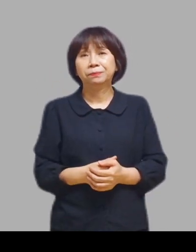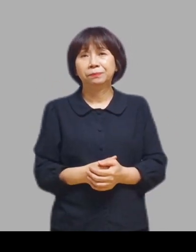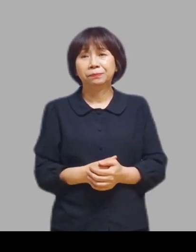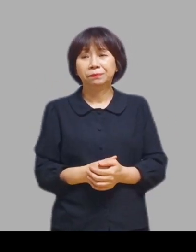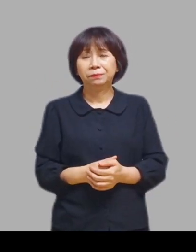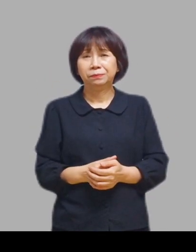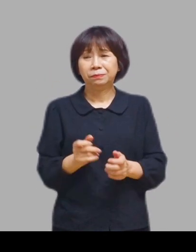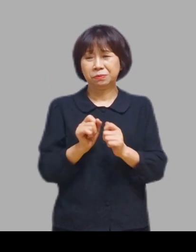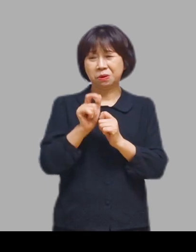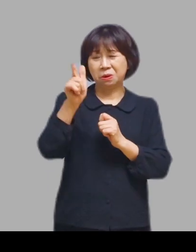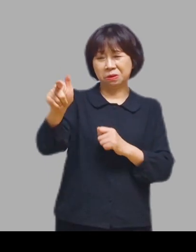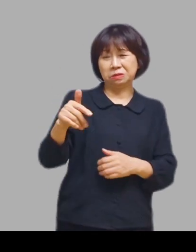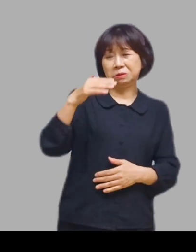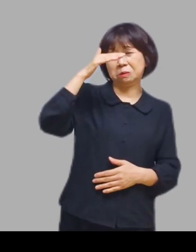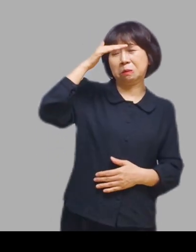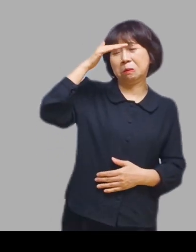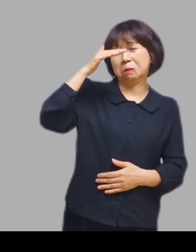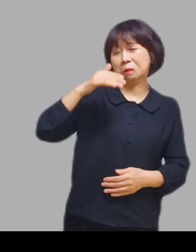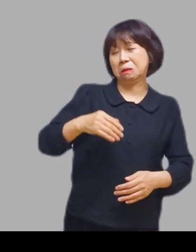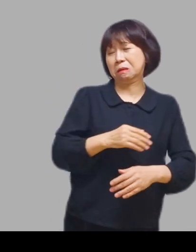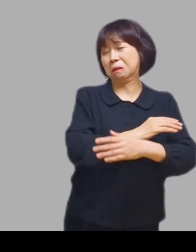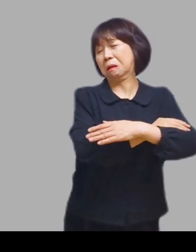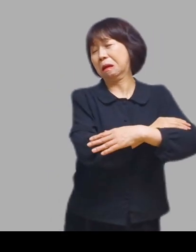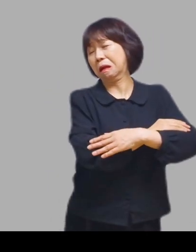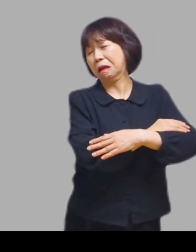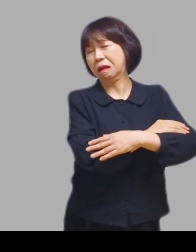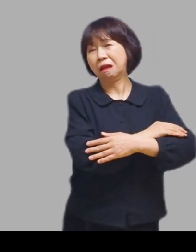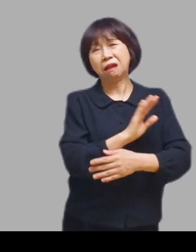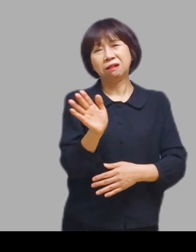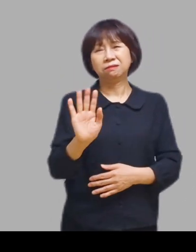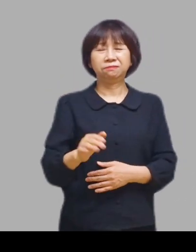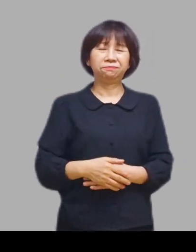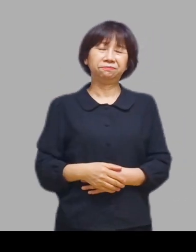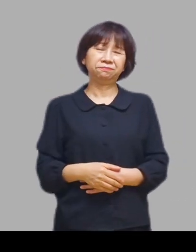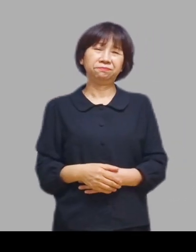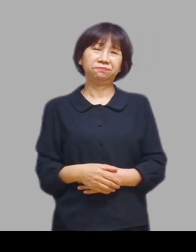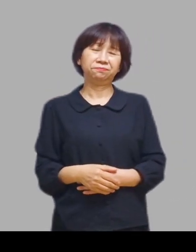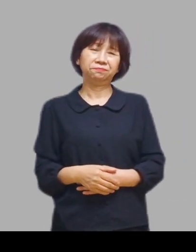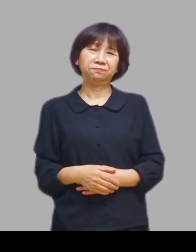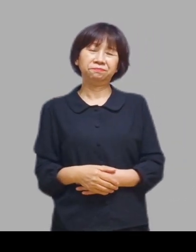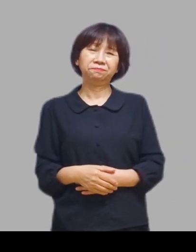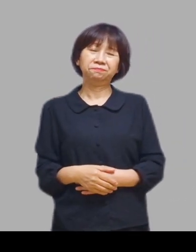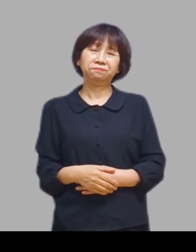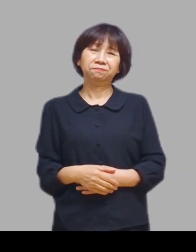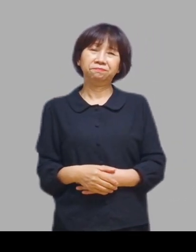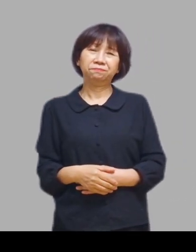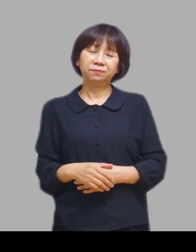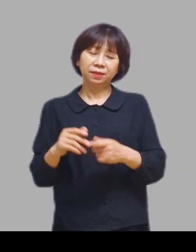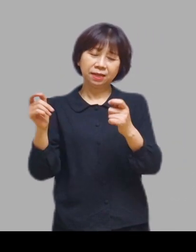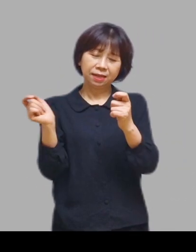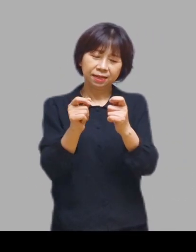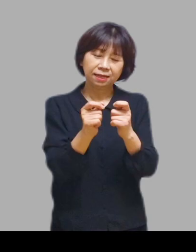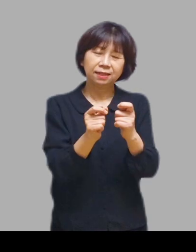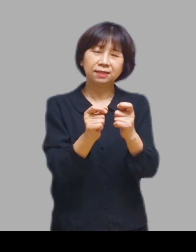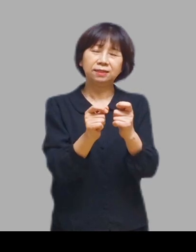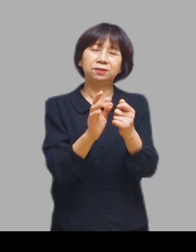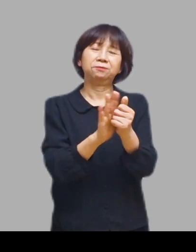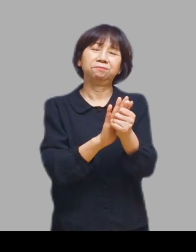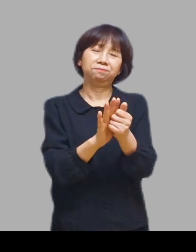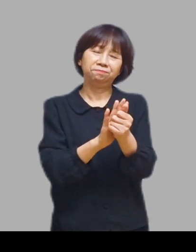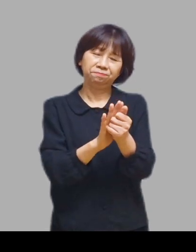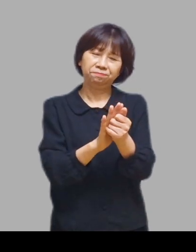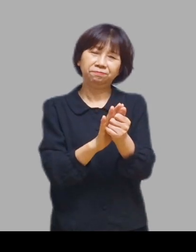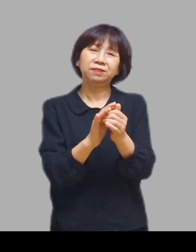멀리서 판단하는 사람이 아니라 발장 끼고 막 저거 막 나무라고 막 이러는 사람이 아니라 가까이